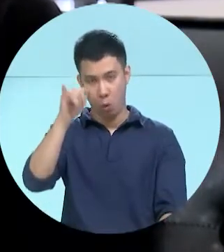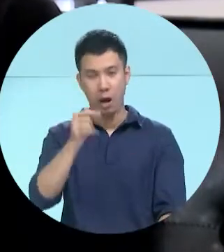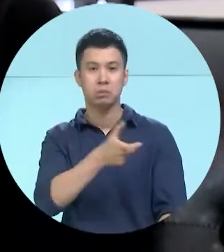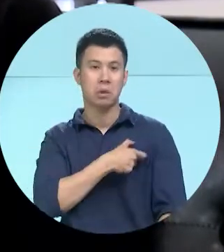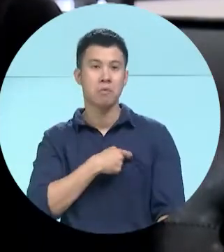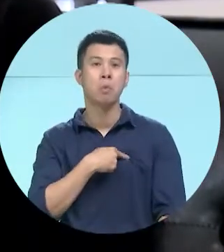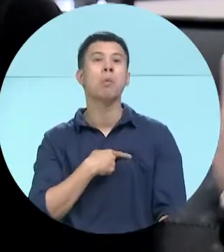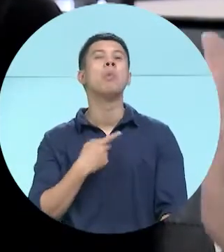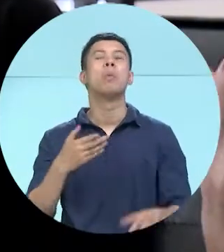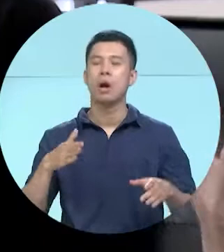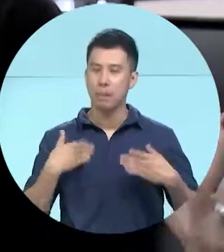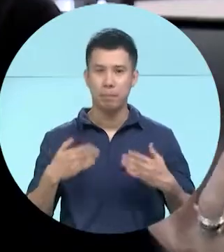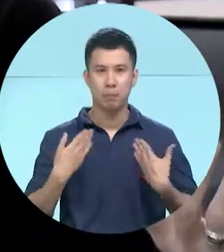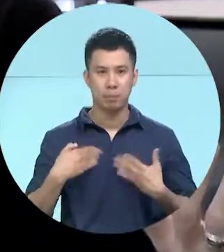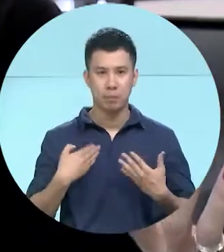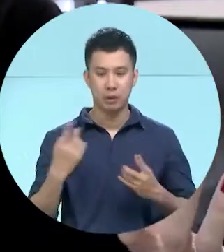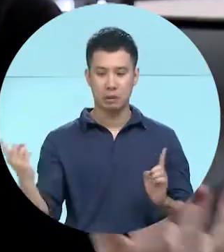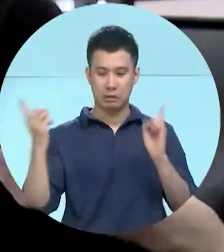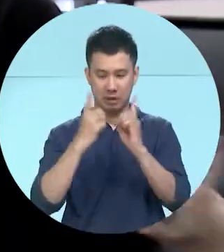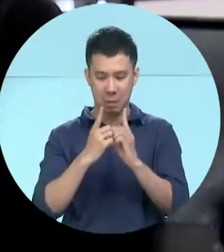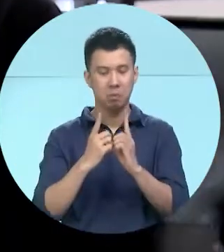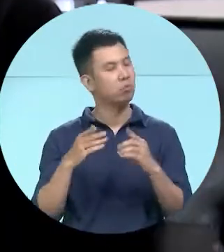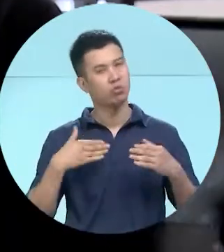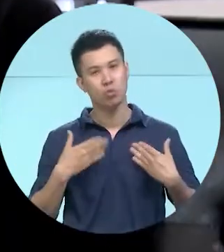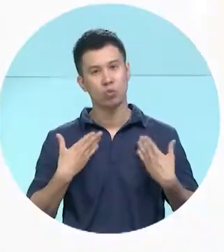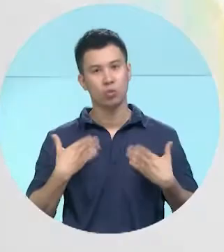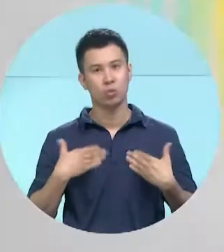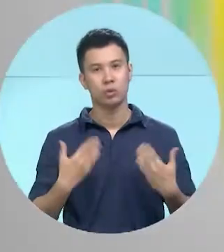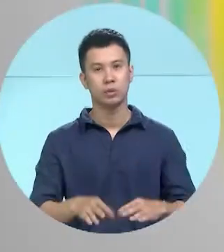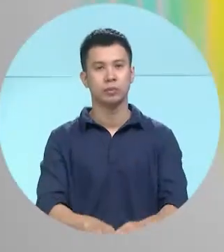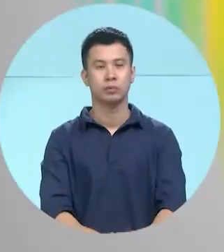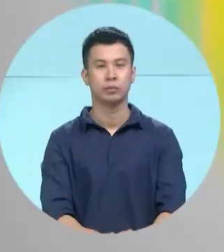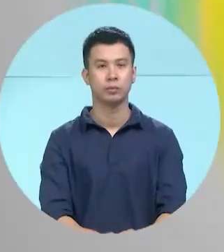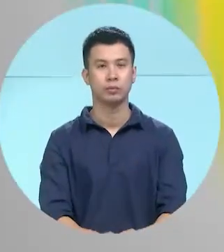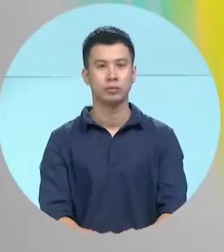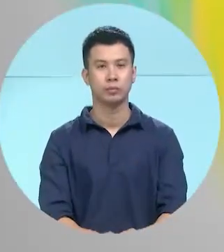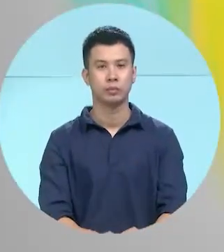comes in, we all feel a little bit lighter, I think, you know.